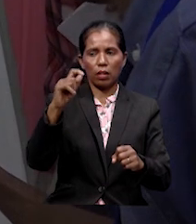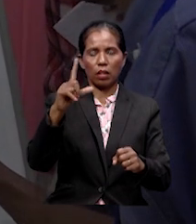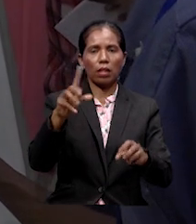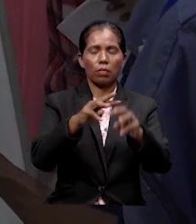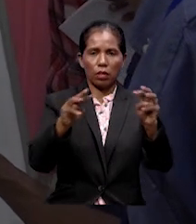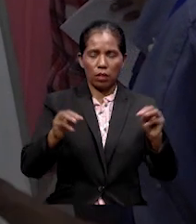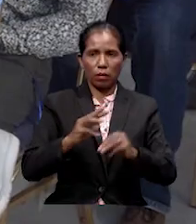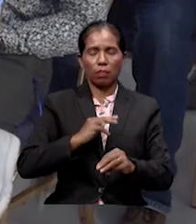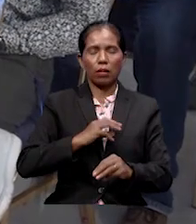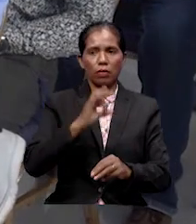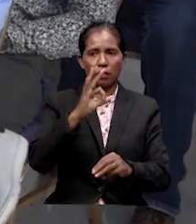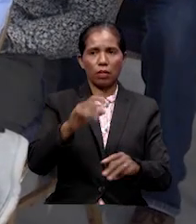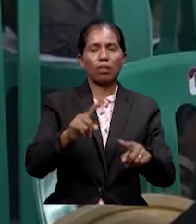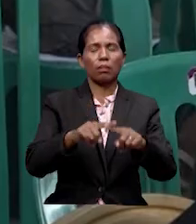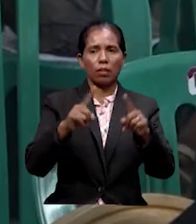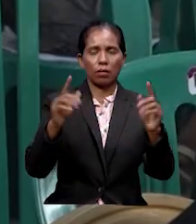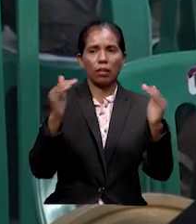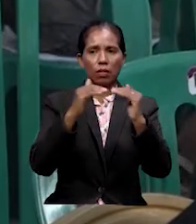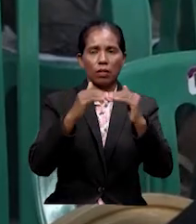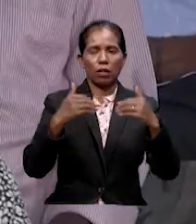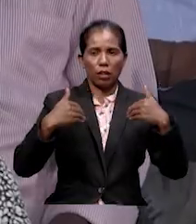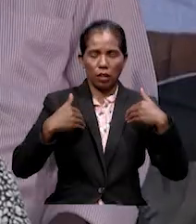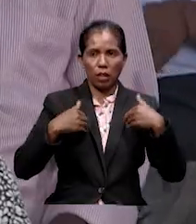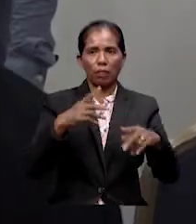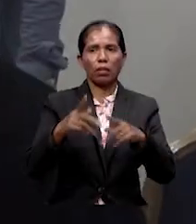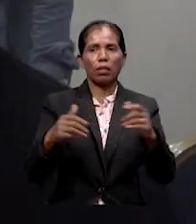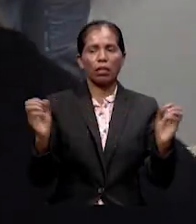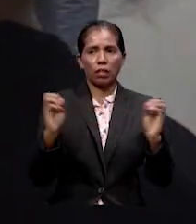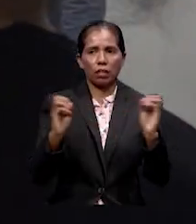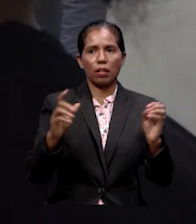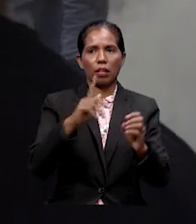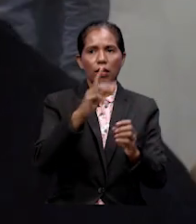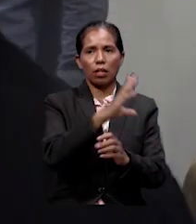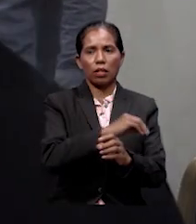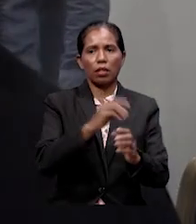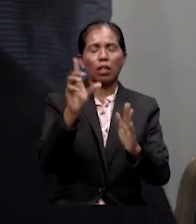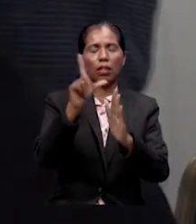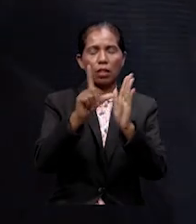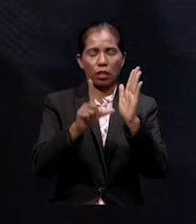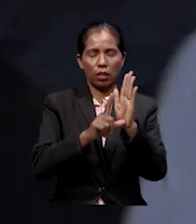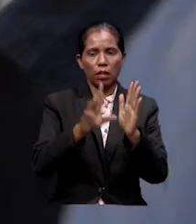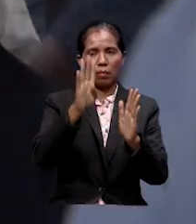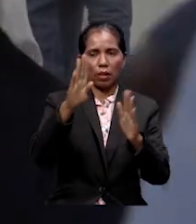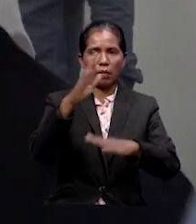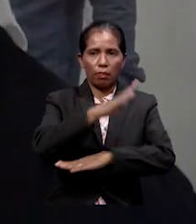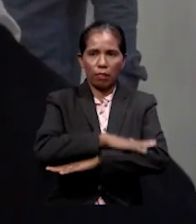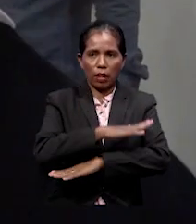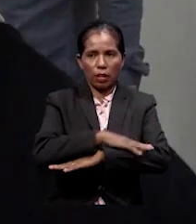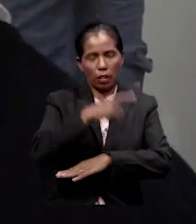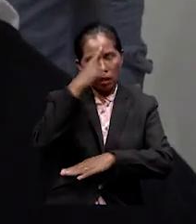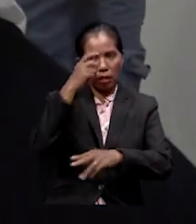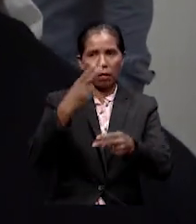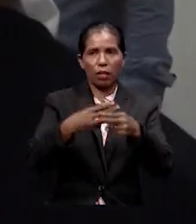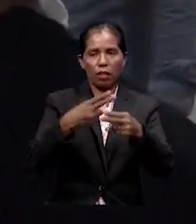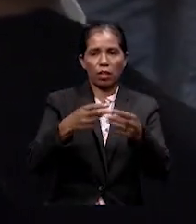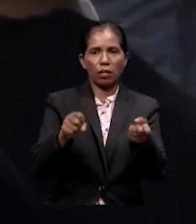Manufahi. Mai behe konferensi ne mostu desentendimento entre kandidatura lista B ho mesa assembleia tamba naran